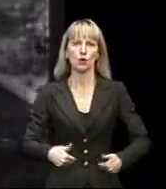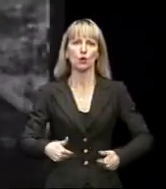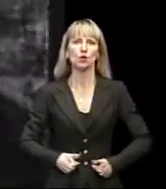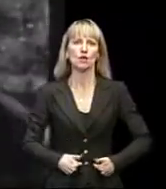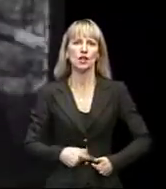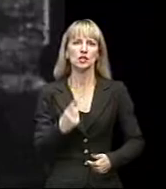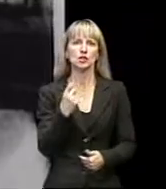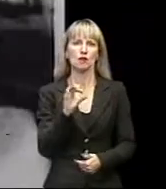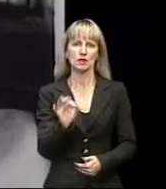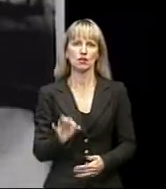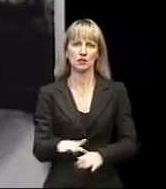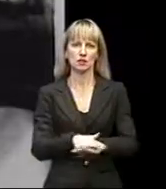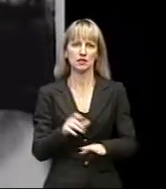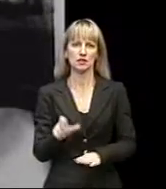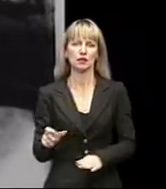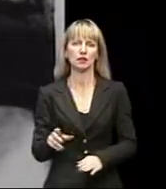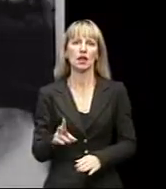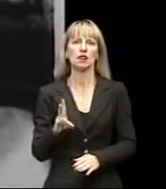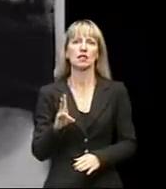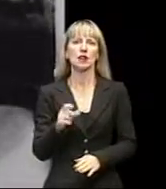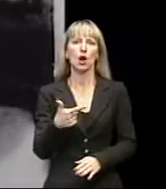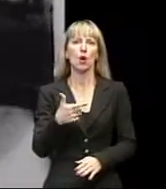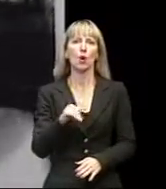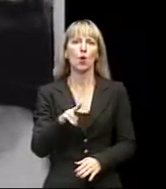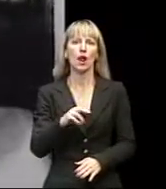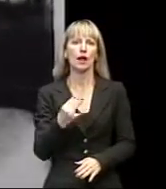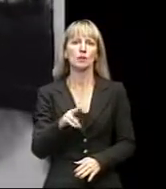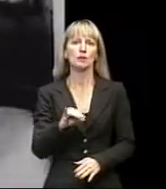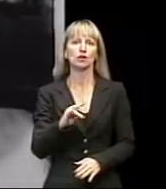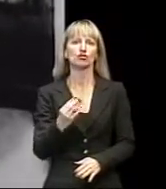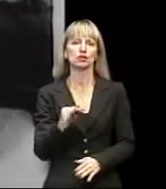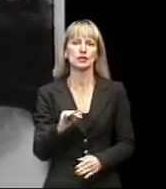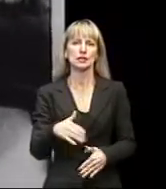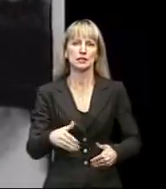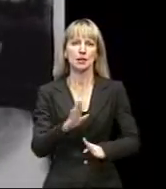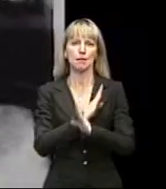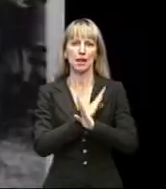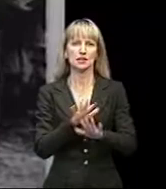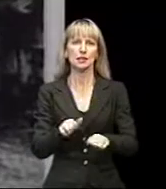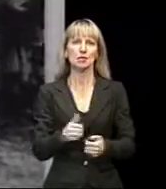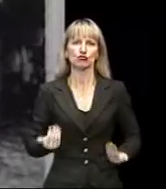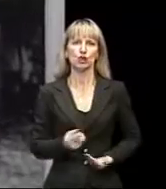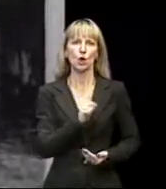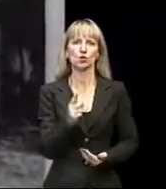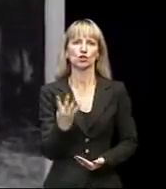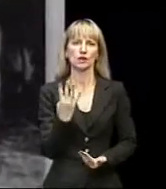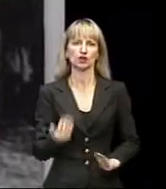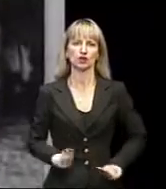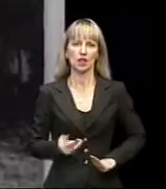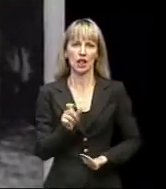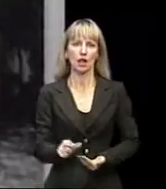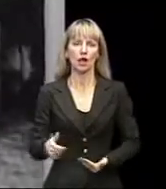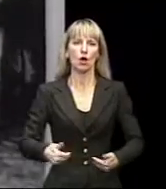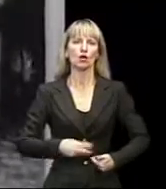Голодували 100% населення. На Гуляйпільщині голодна смерть забрала життя кожного четвертого жителя. Голодомор